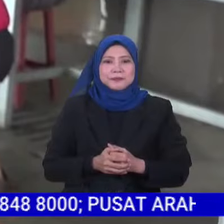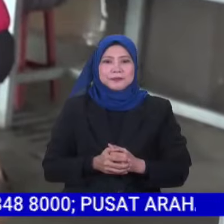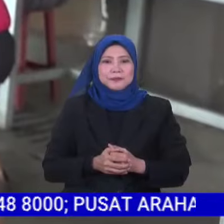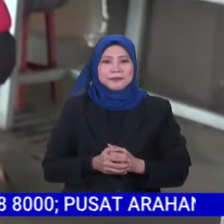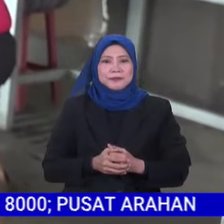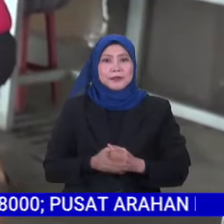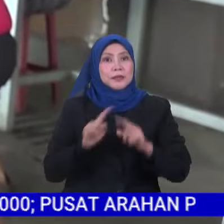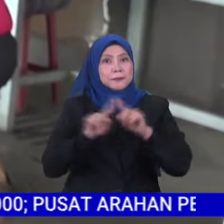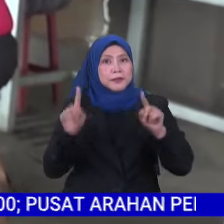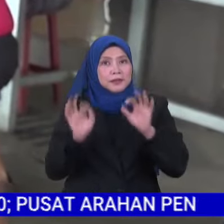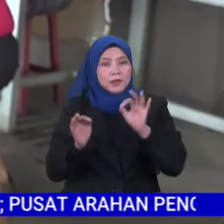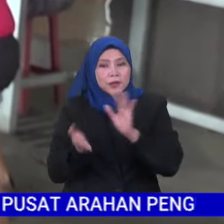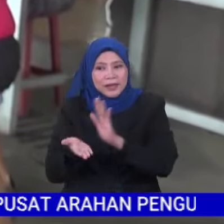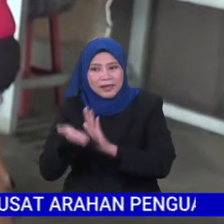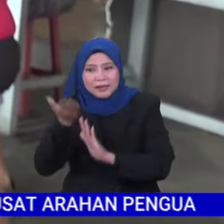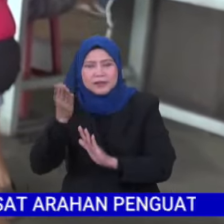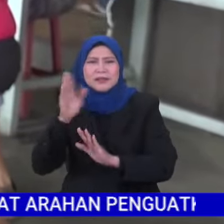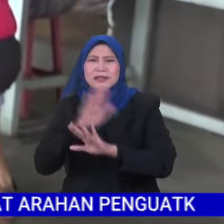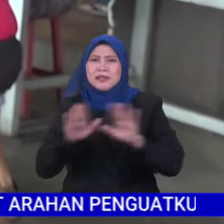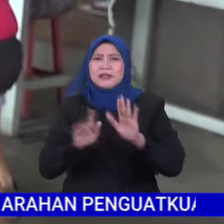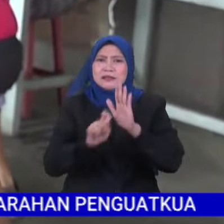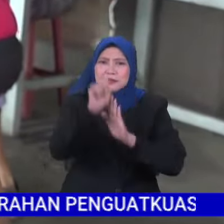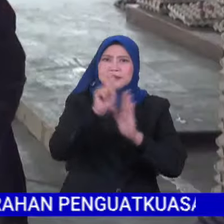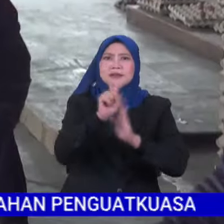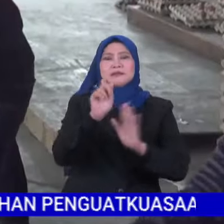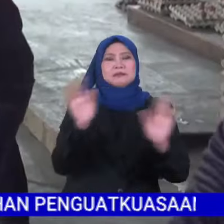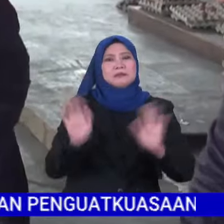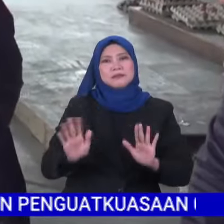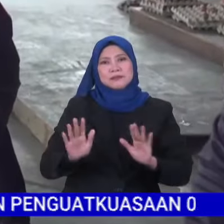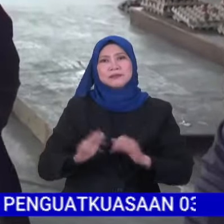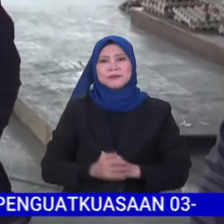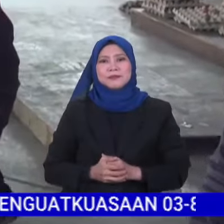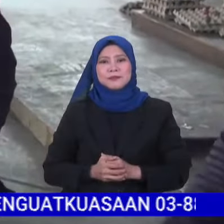tapi kalau naik punya melapor ke